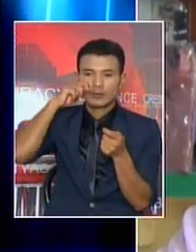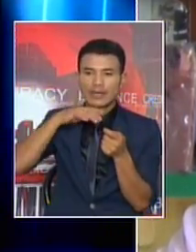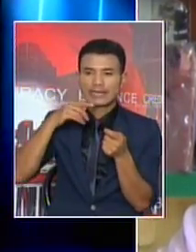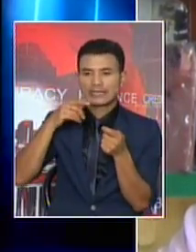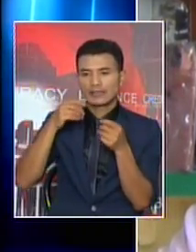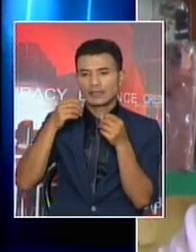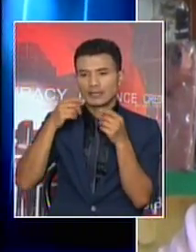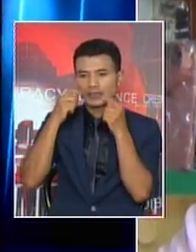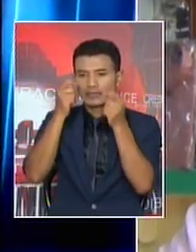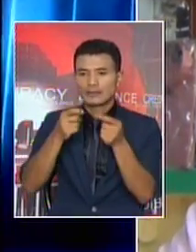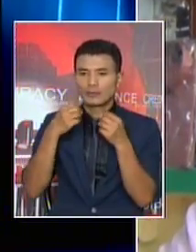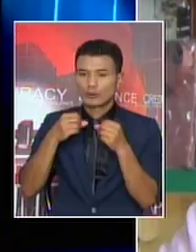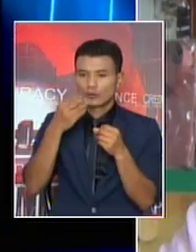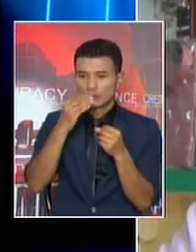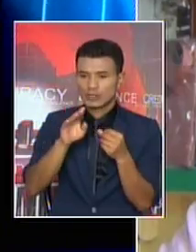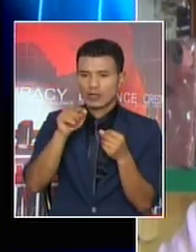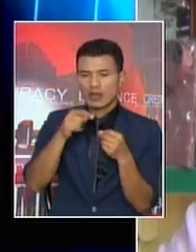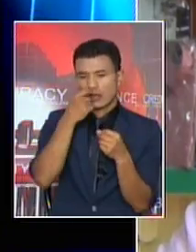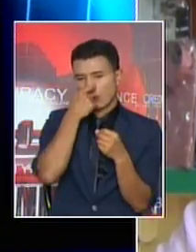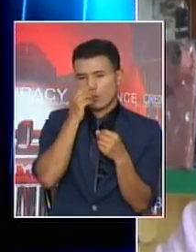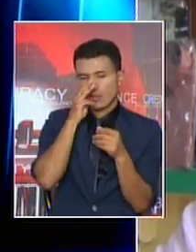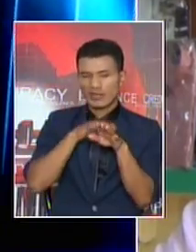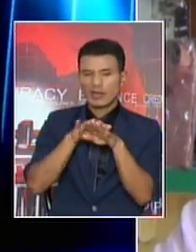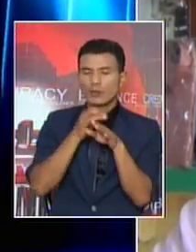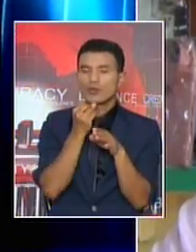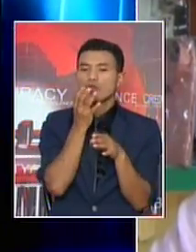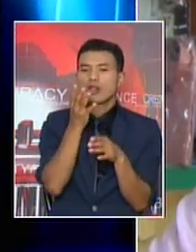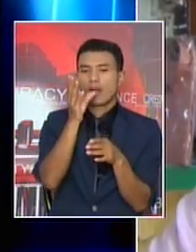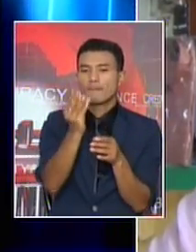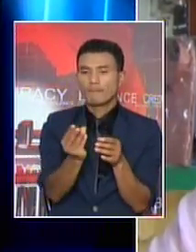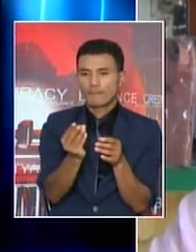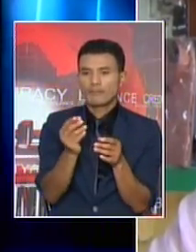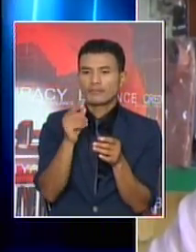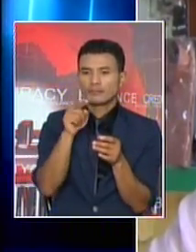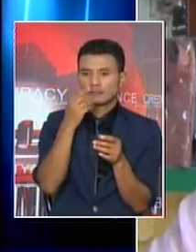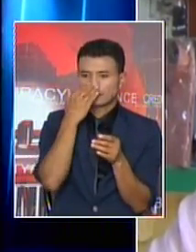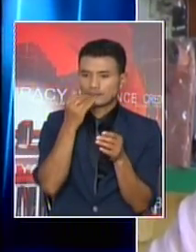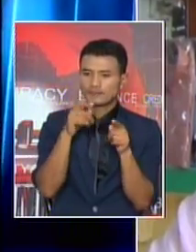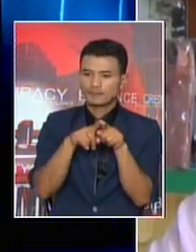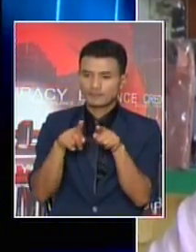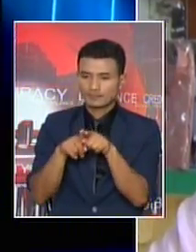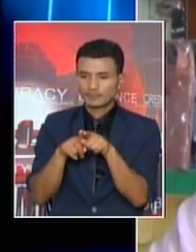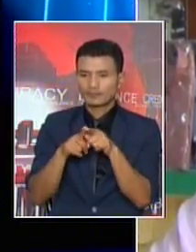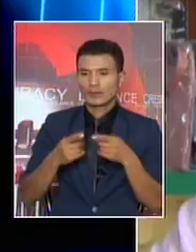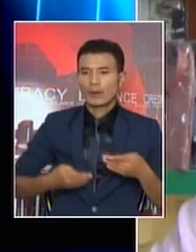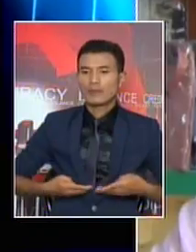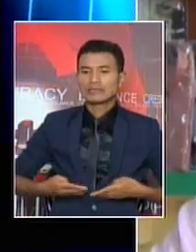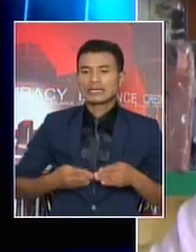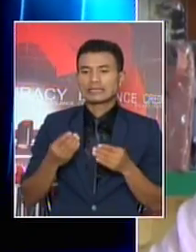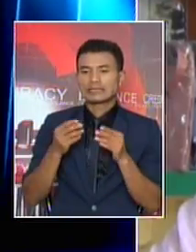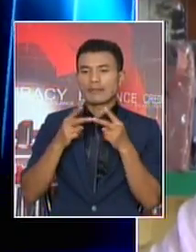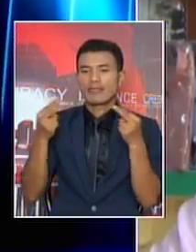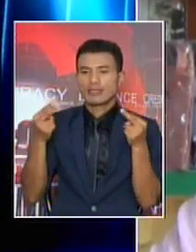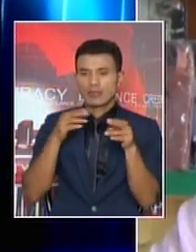हुन्छन्। अहिले गाउँहरूमा धेरै फुलहरू कमी भएको कारणले नि यहीँ के अरे बजारहरूको सामानहरू